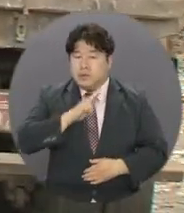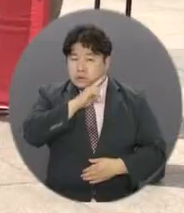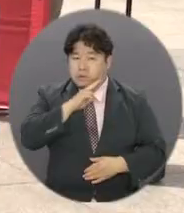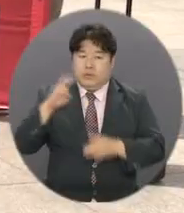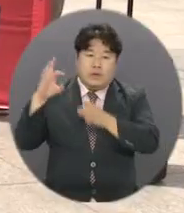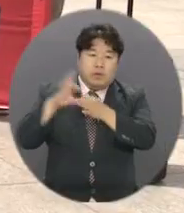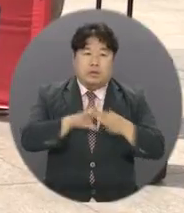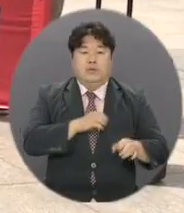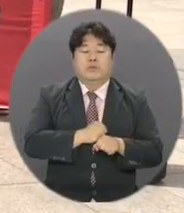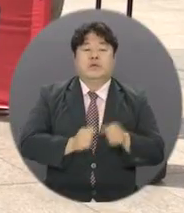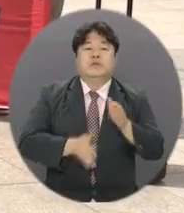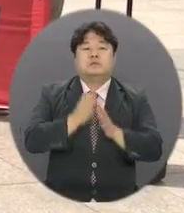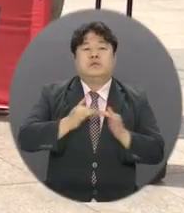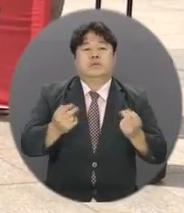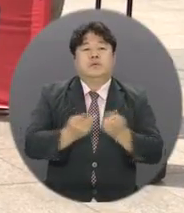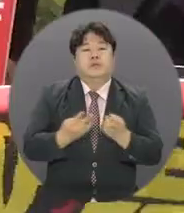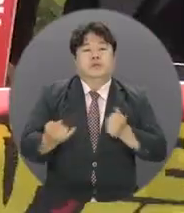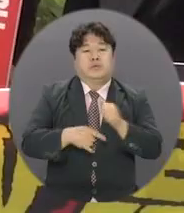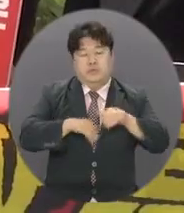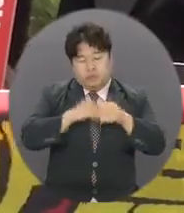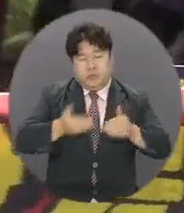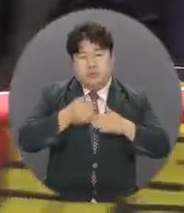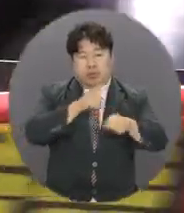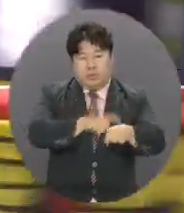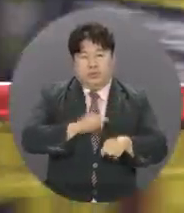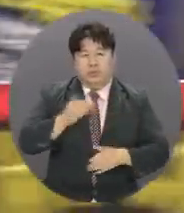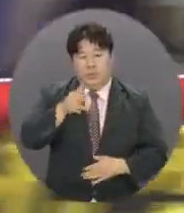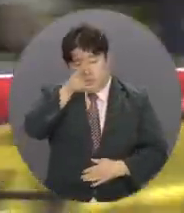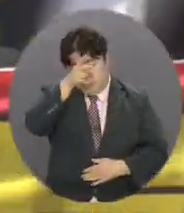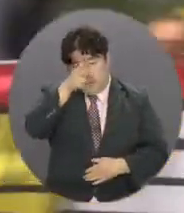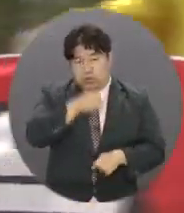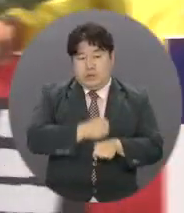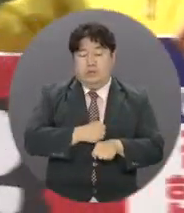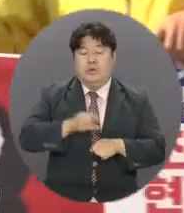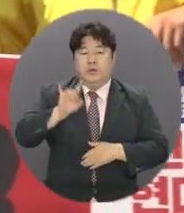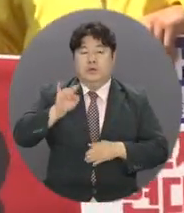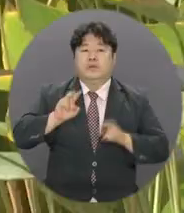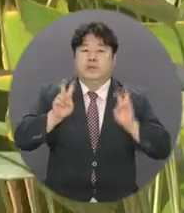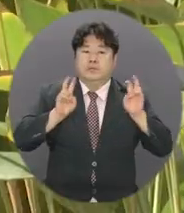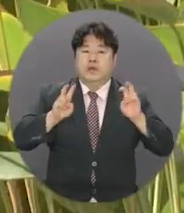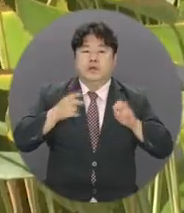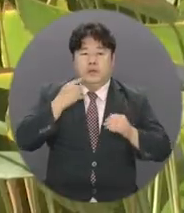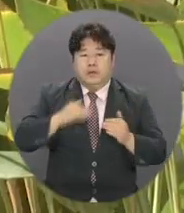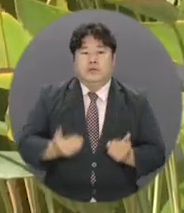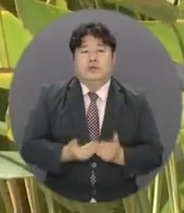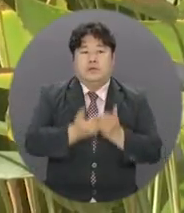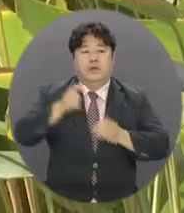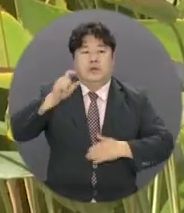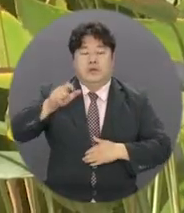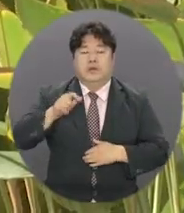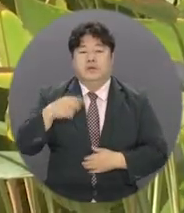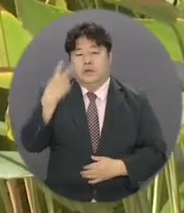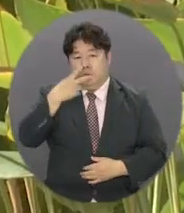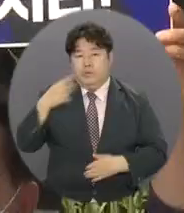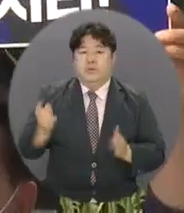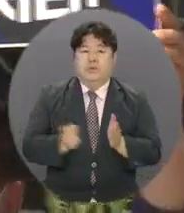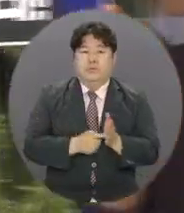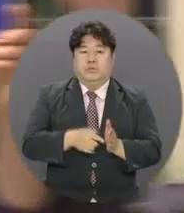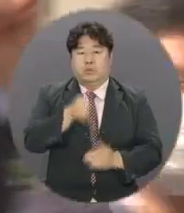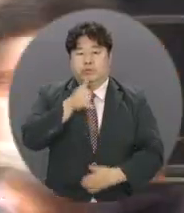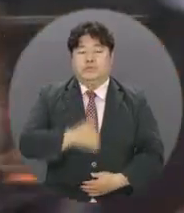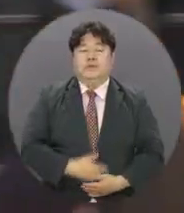가운데 시민대책위원회는 구속된 경찰관과 현대산업개발에 대한 강력한 수사를 촉구하고